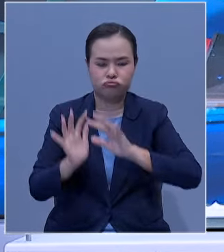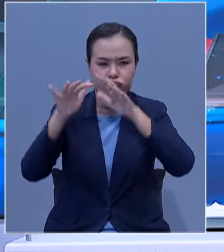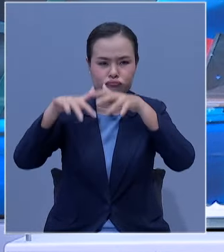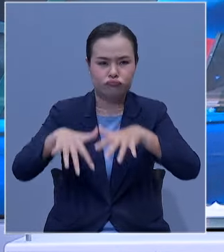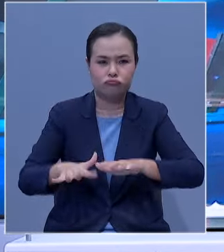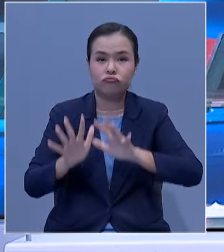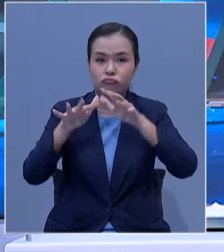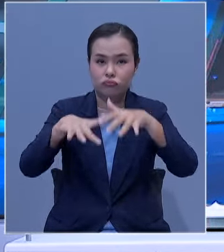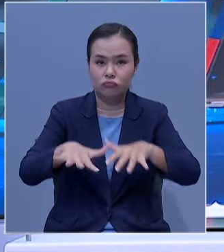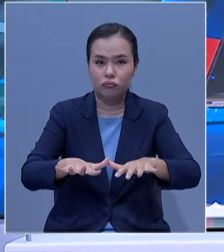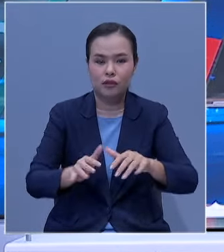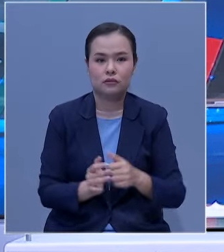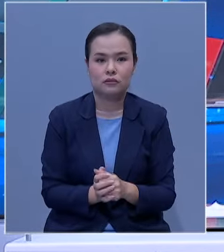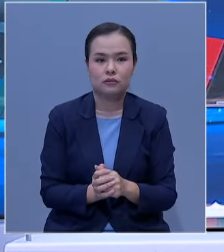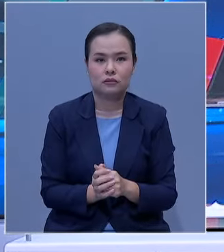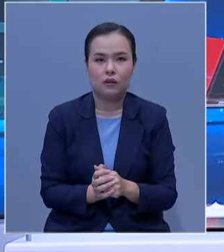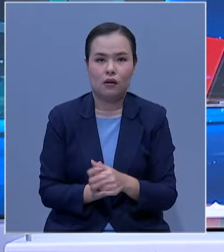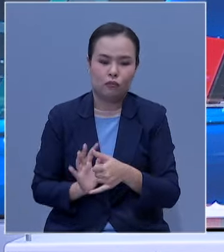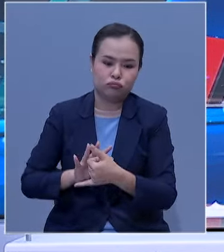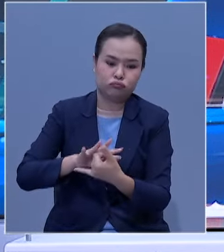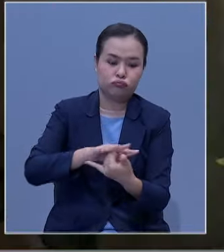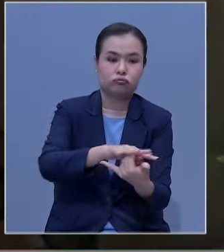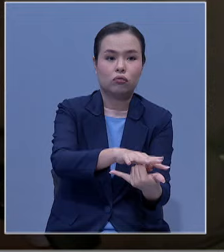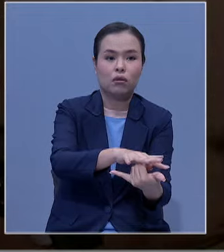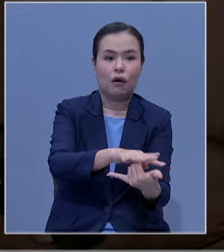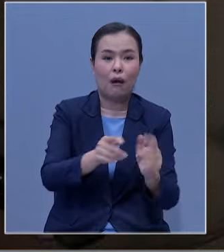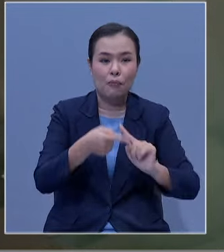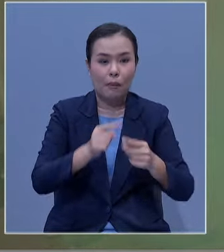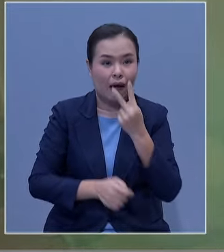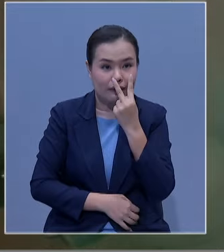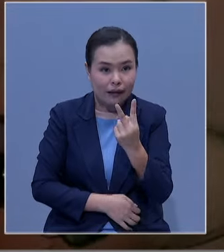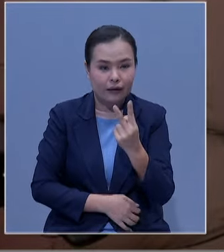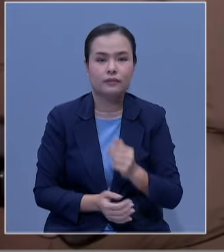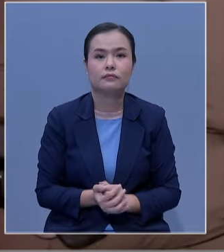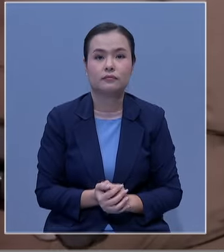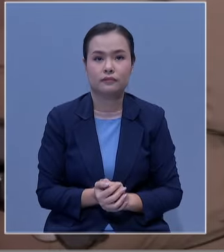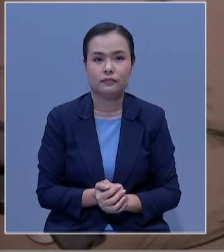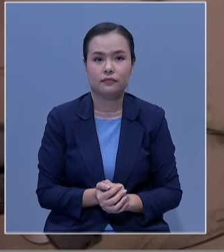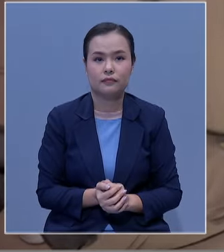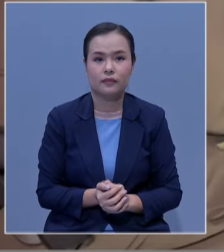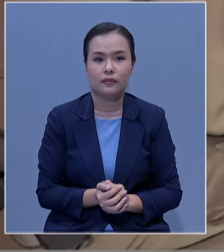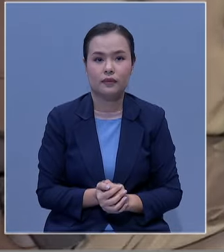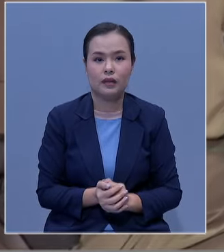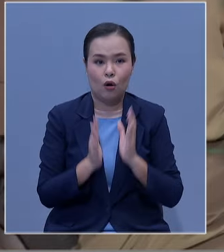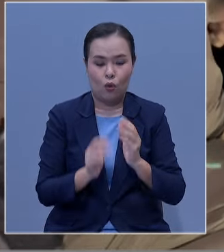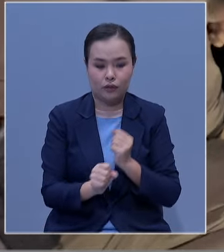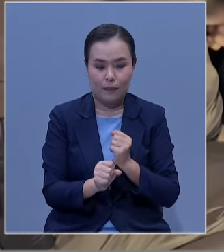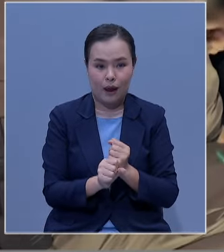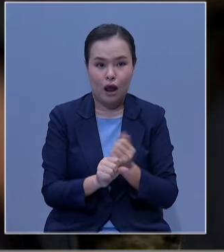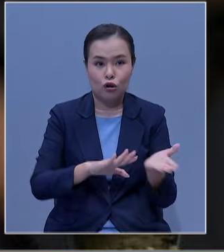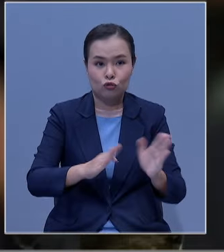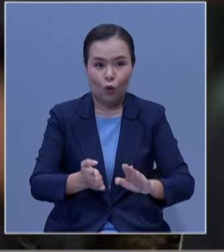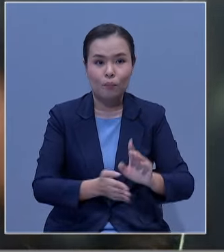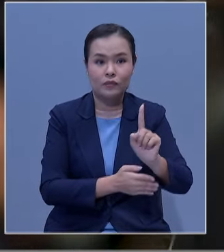แรงคุณจอยสุดท้ายถูกคลื่นซัดจมหายไปต่อหน้าต่อตาเพื่อนนะครับล่าสุดณตอนนี้เจ้าหน้าที่เจอแล้ว1ศพ